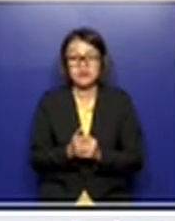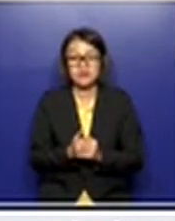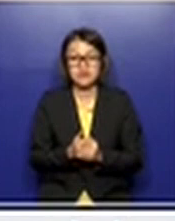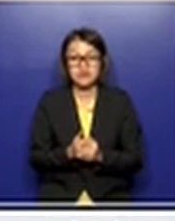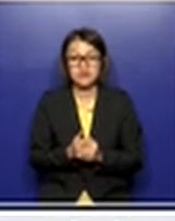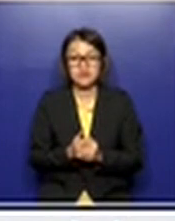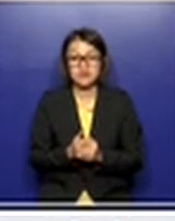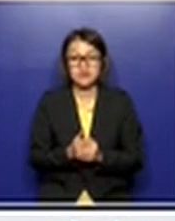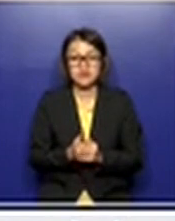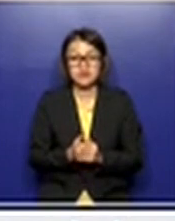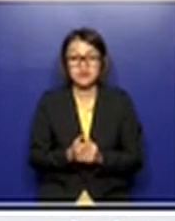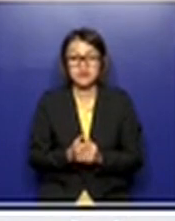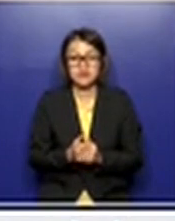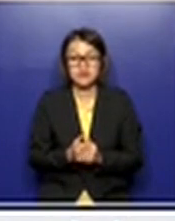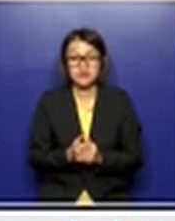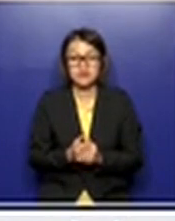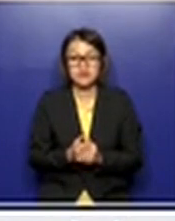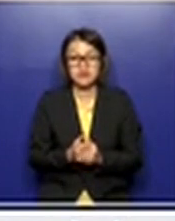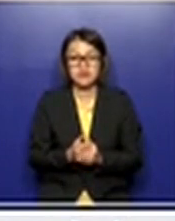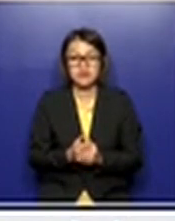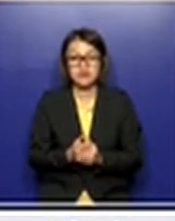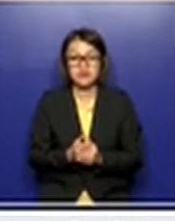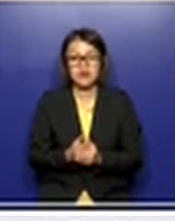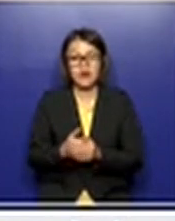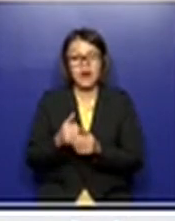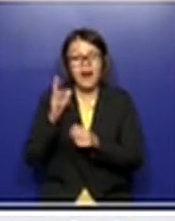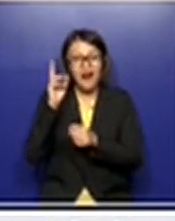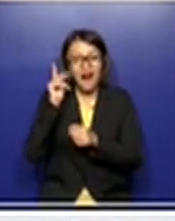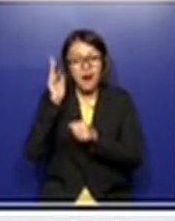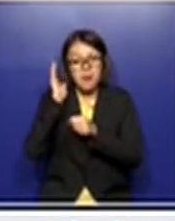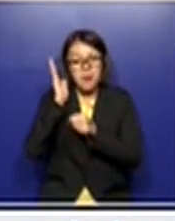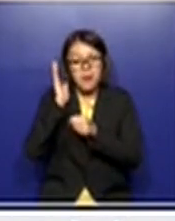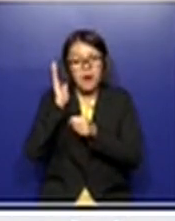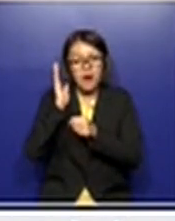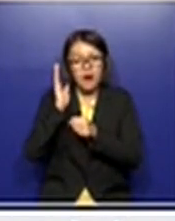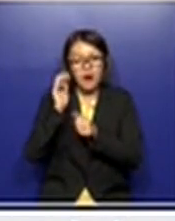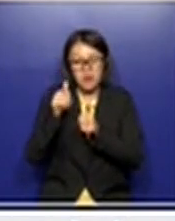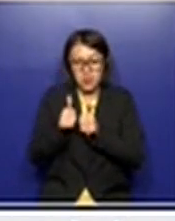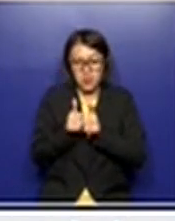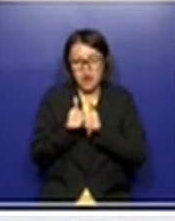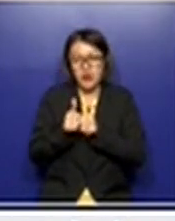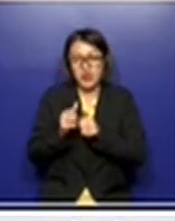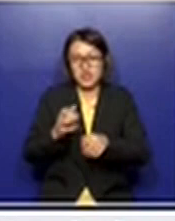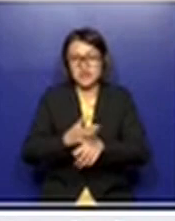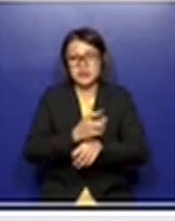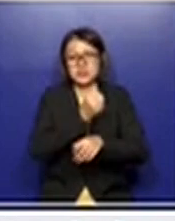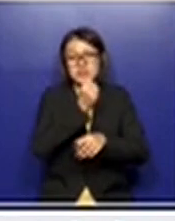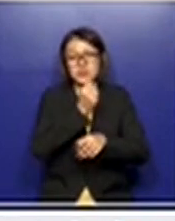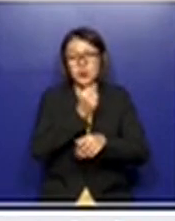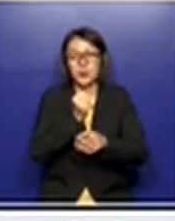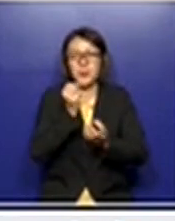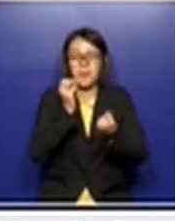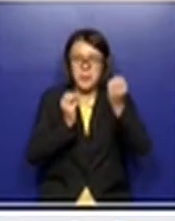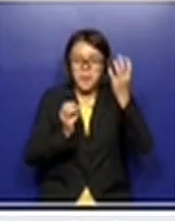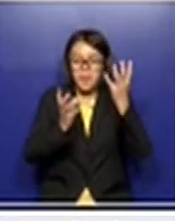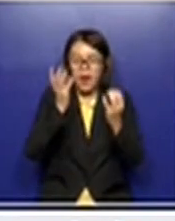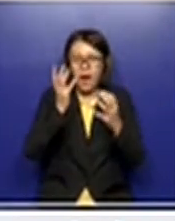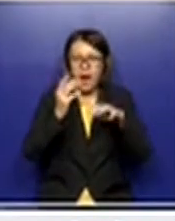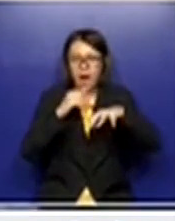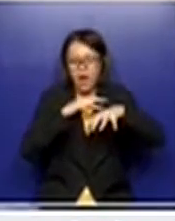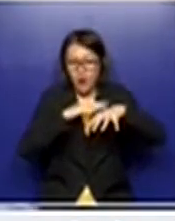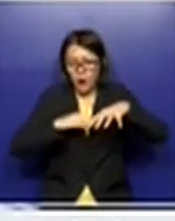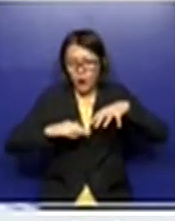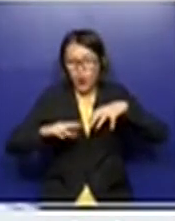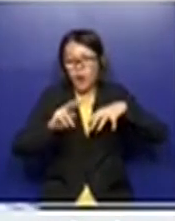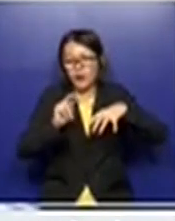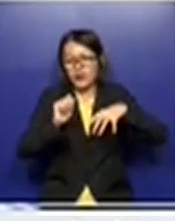คยผู้สื่อข่าวของท่านเคยร่วมกับผมยึดคืนพื้นที่บุกรุกป่าที่เกาะนางคำพั